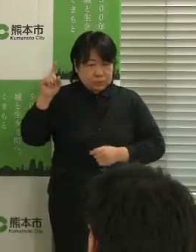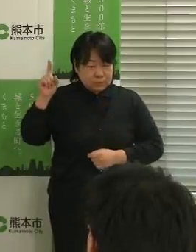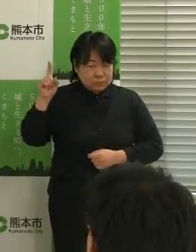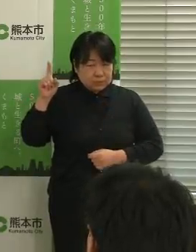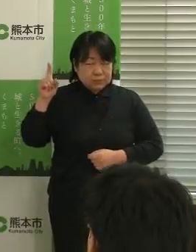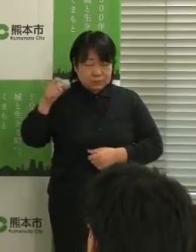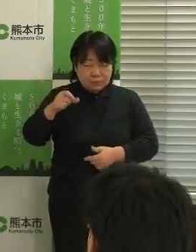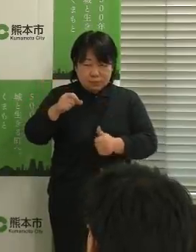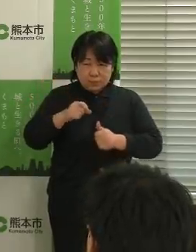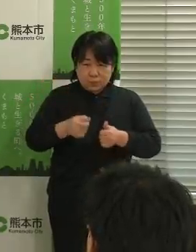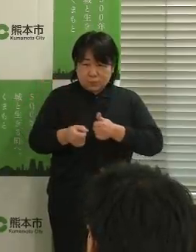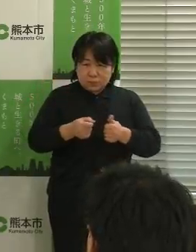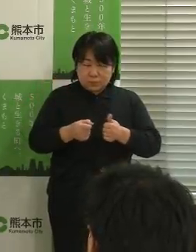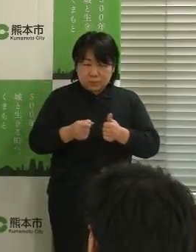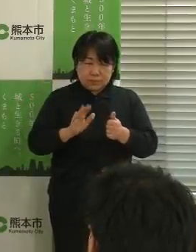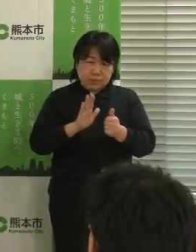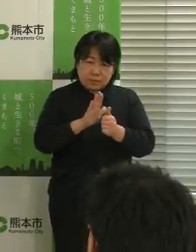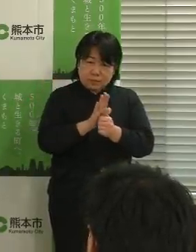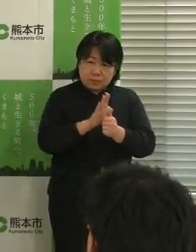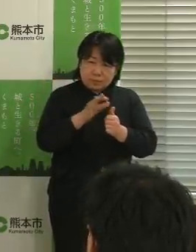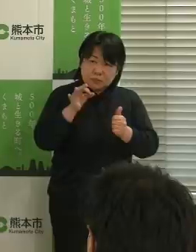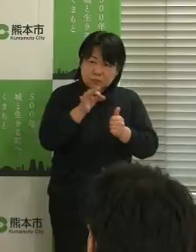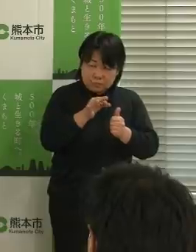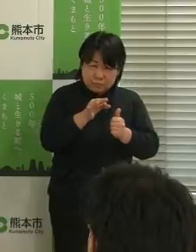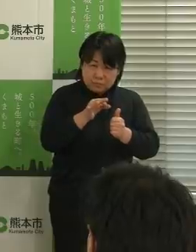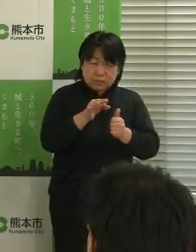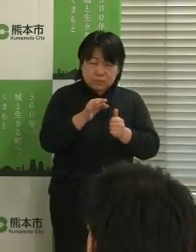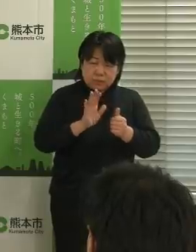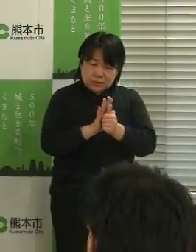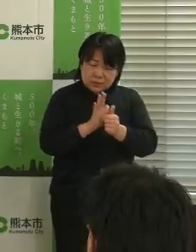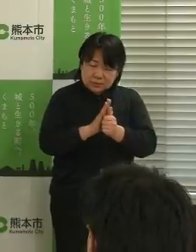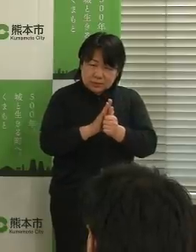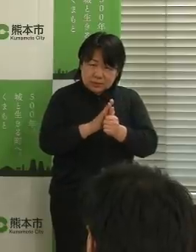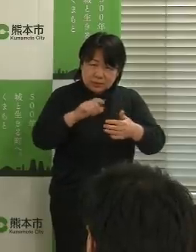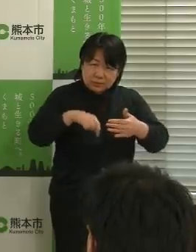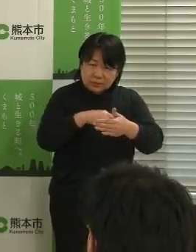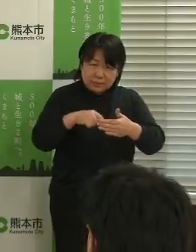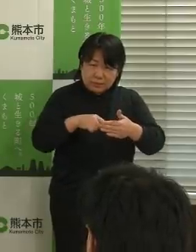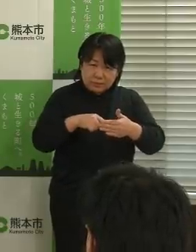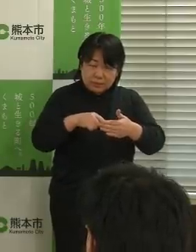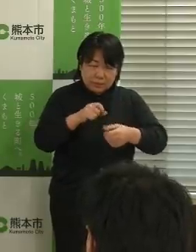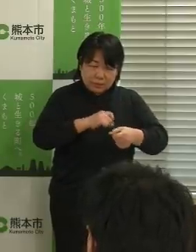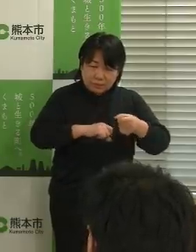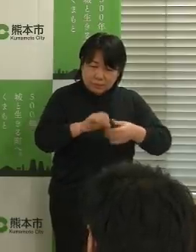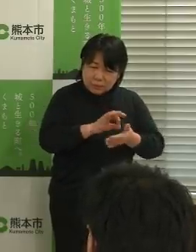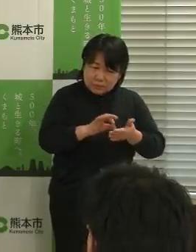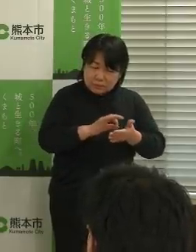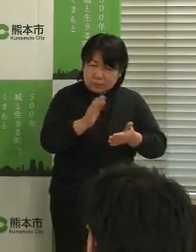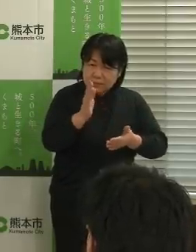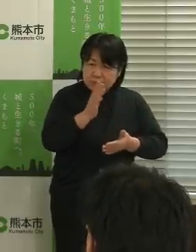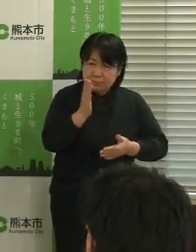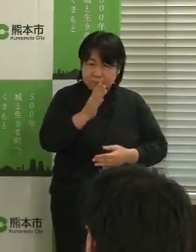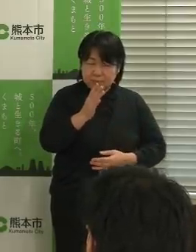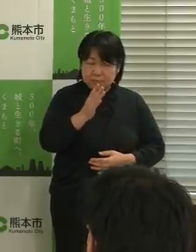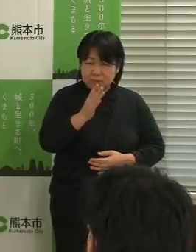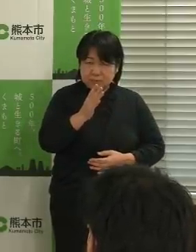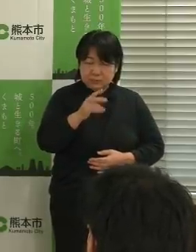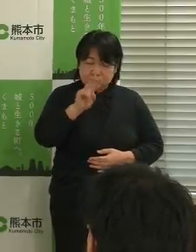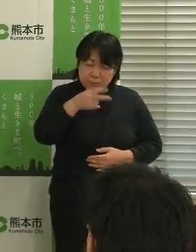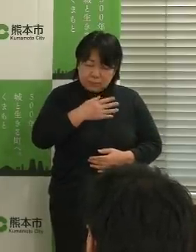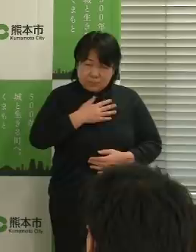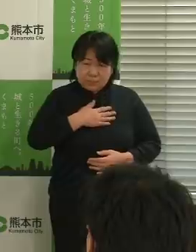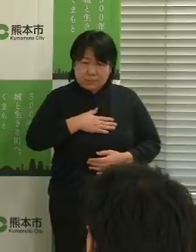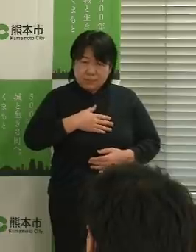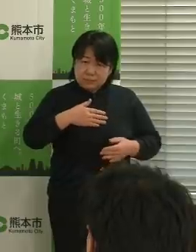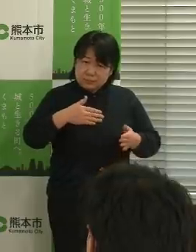成金も含めてですけども、こういった支援メニューがですね、十分活用されてないと、それから十分理解されて